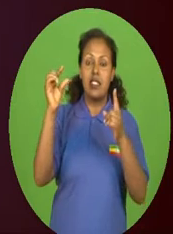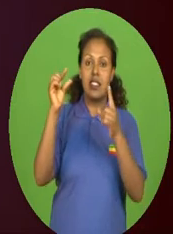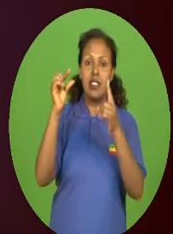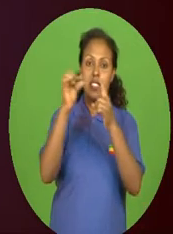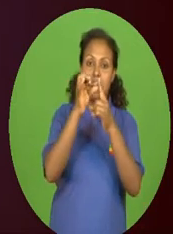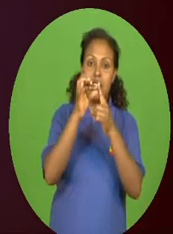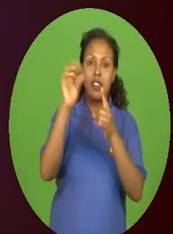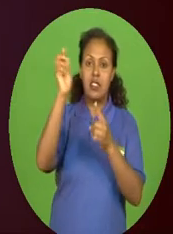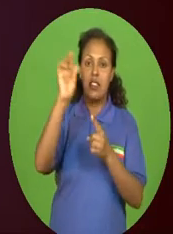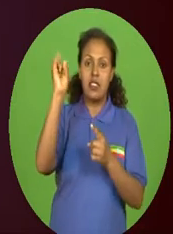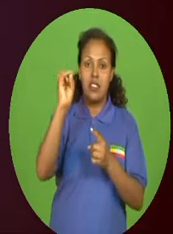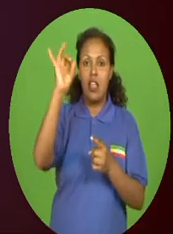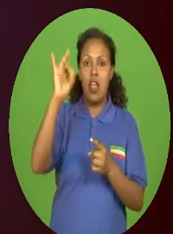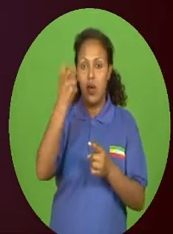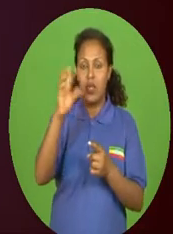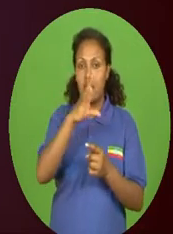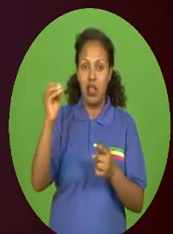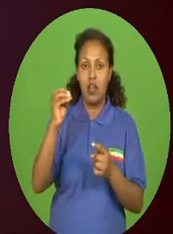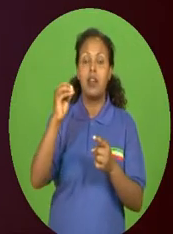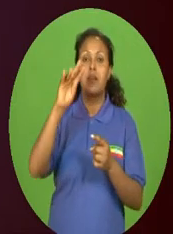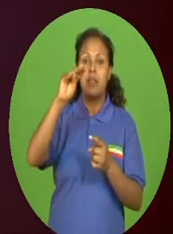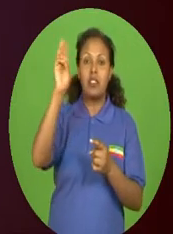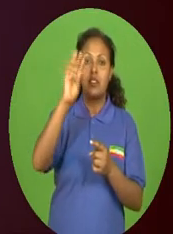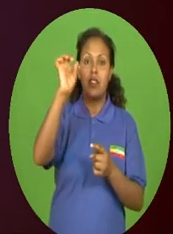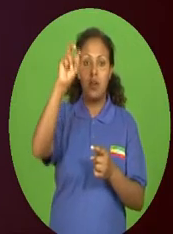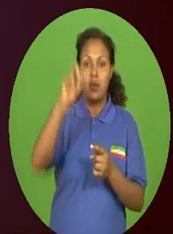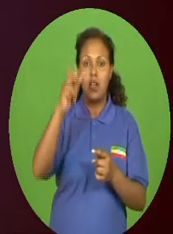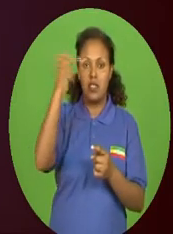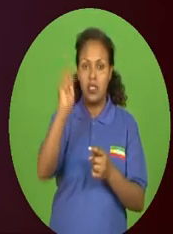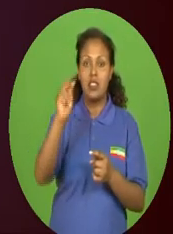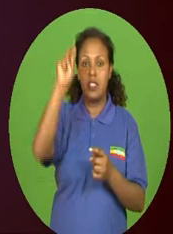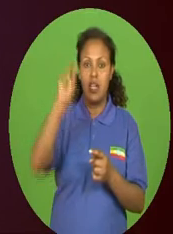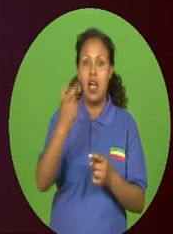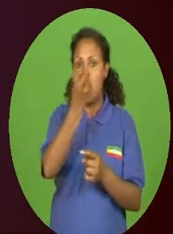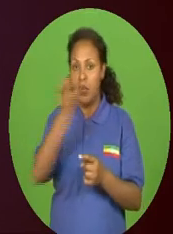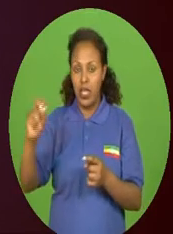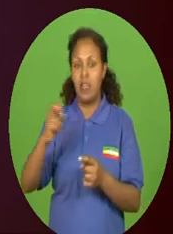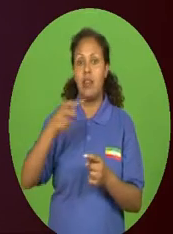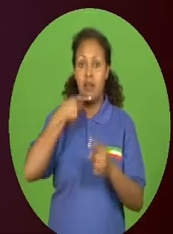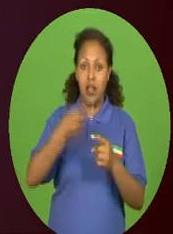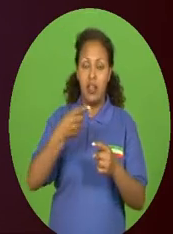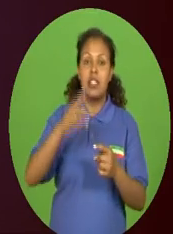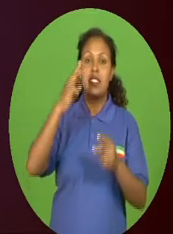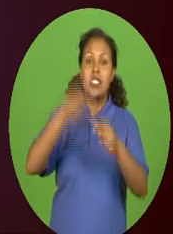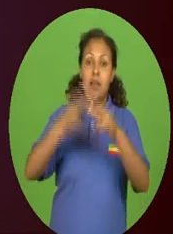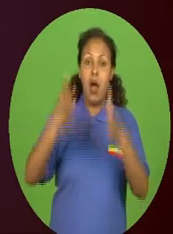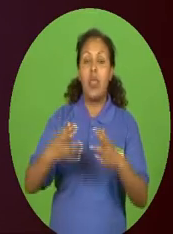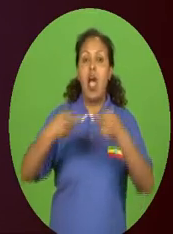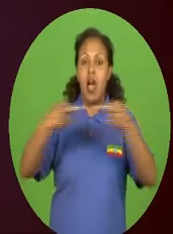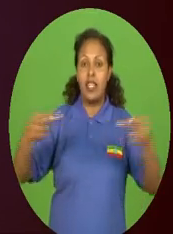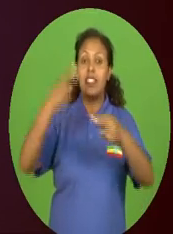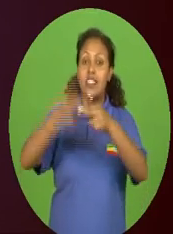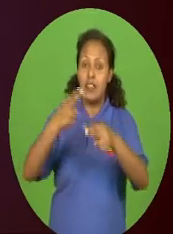ቅጽላዊ፣ ተውሳከ ግሳዊና መስተዋደዳዊ ሀረግ ተብሎ ይመደባል። ስማዊ